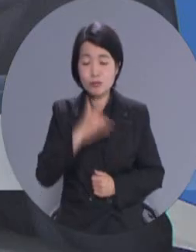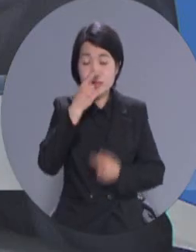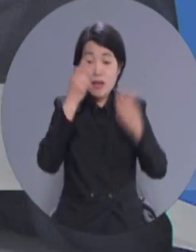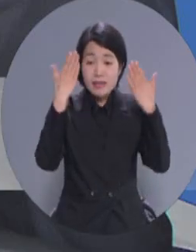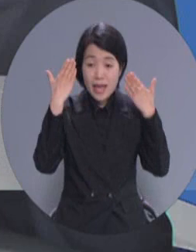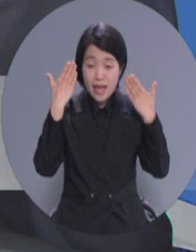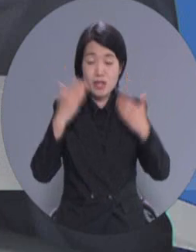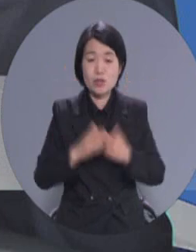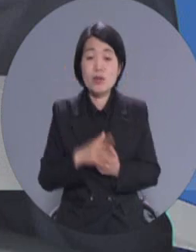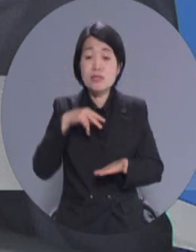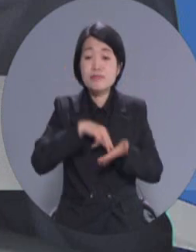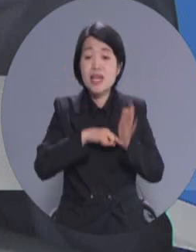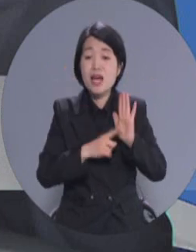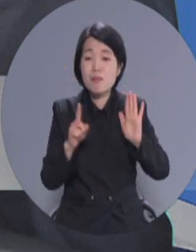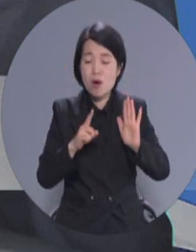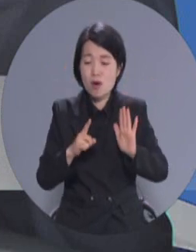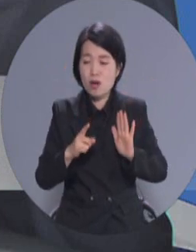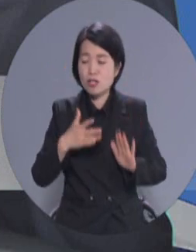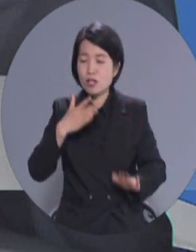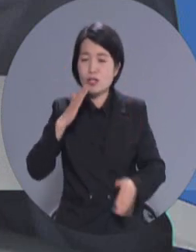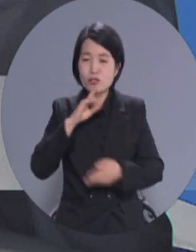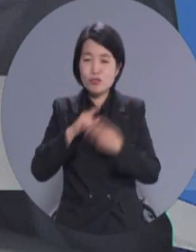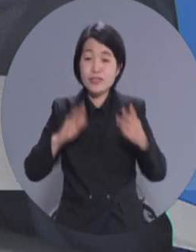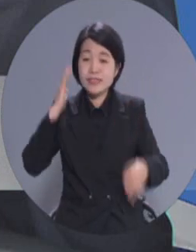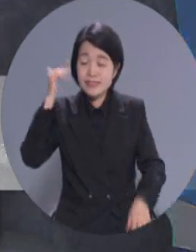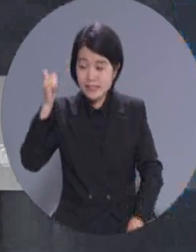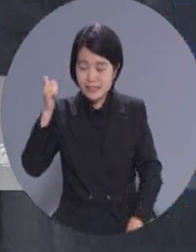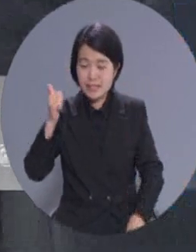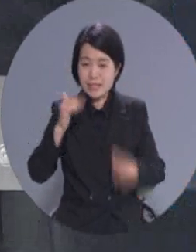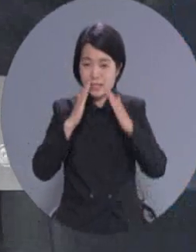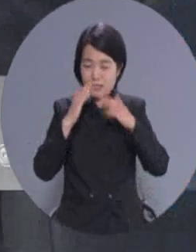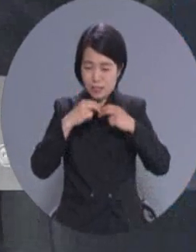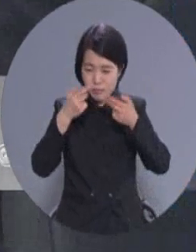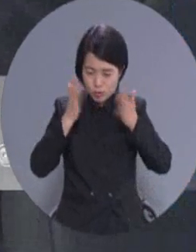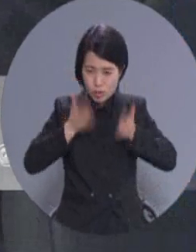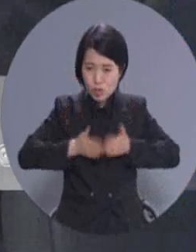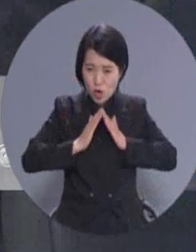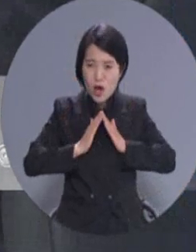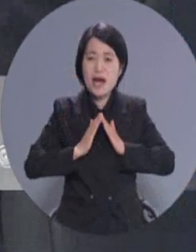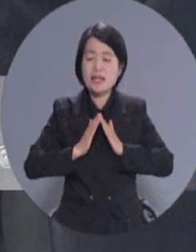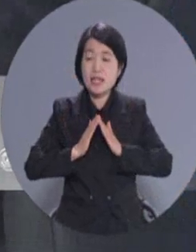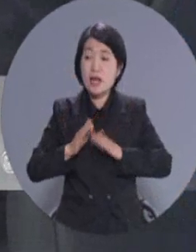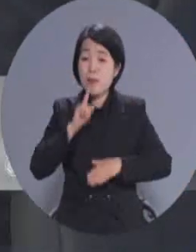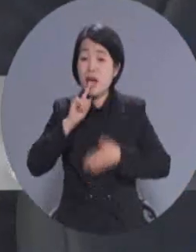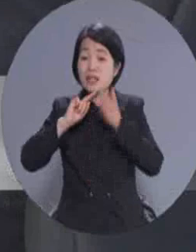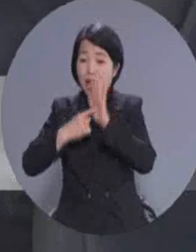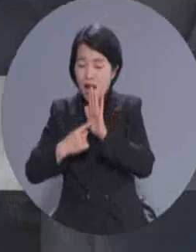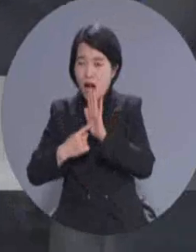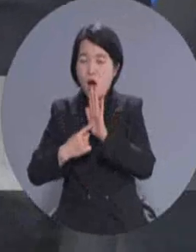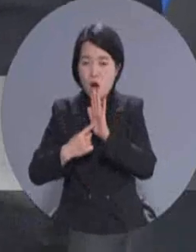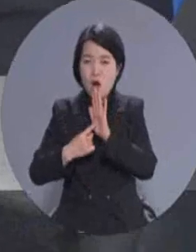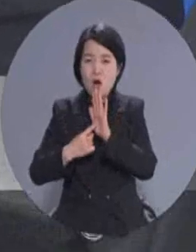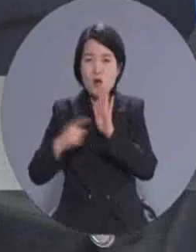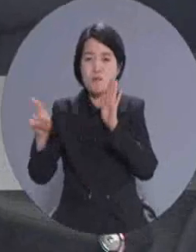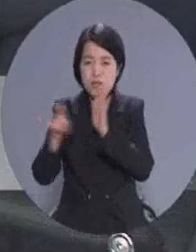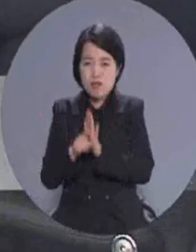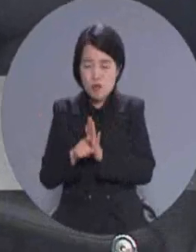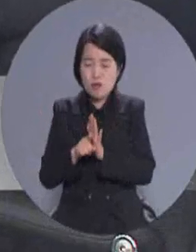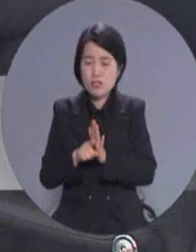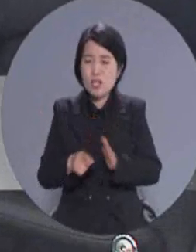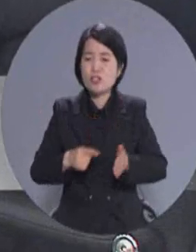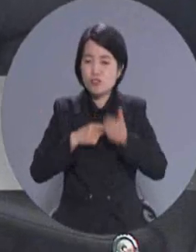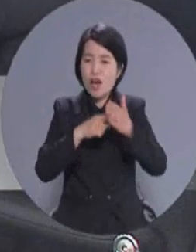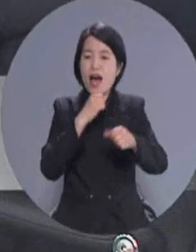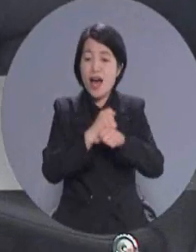순천대학교가 윤석열 대통령의 전남의대 신설 약속을 두고 적극적인 추진 의지를 밝혔습니다. 이병훈